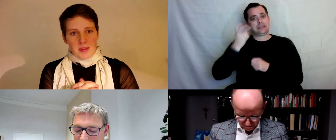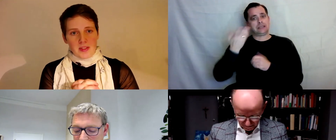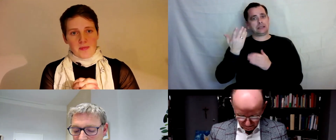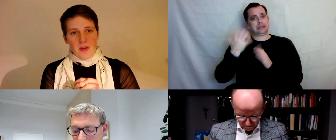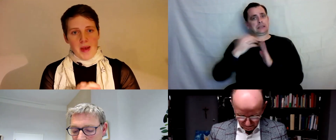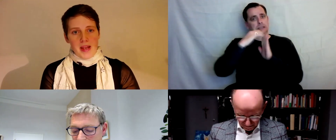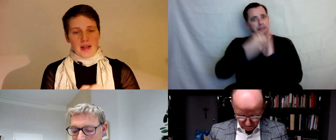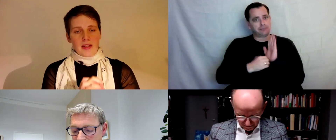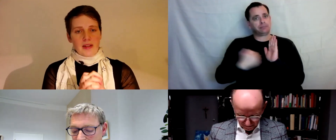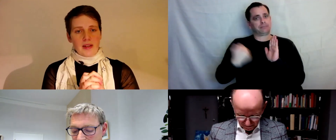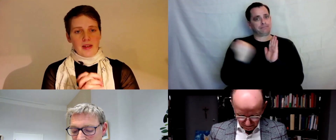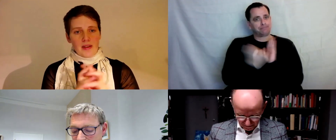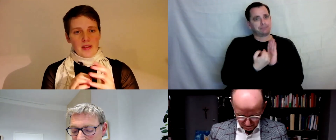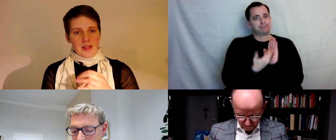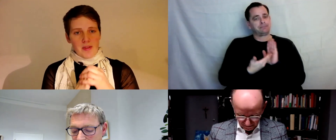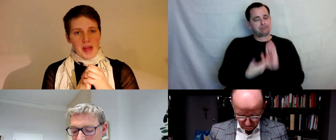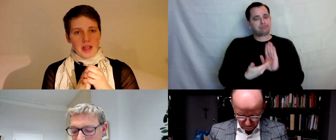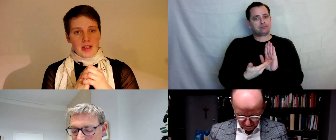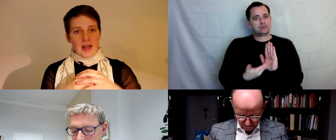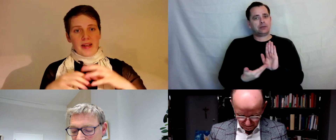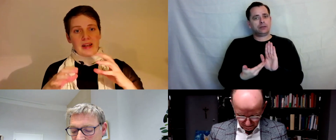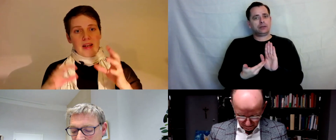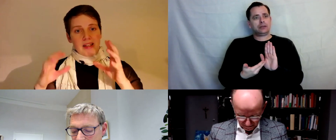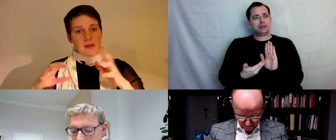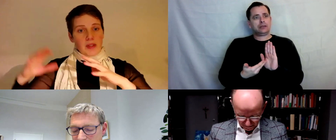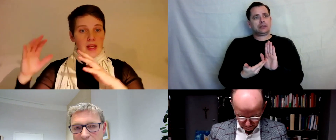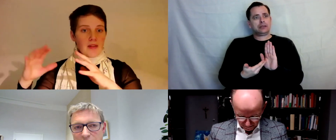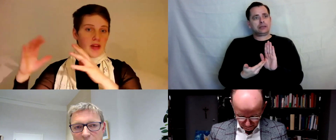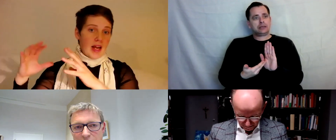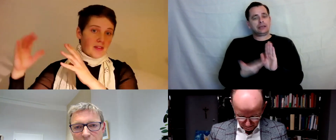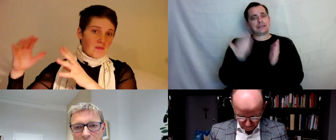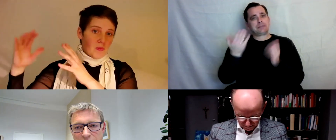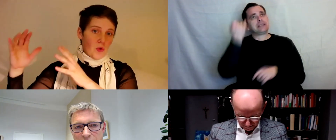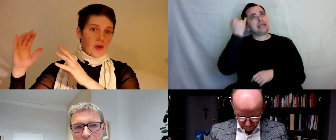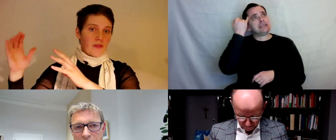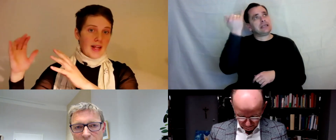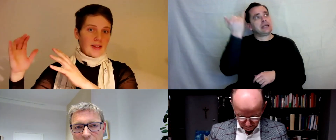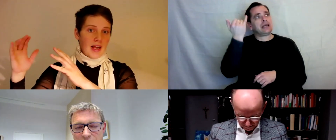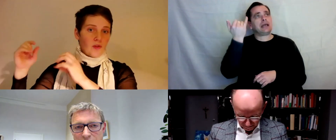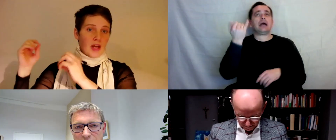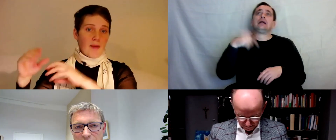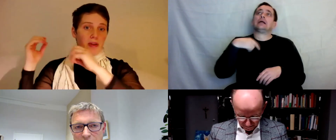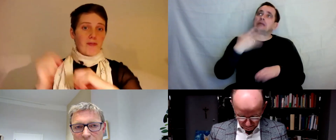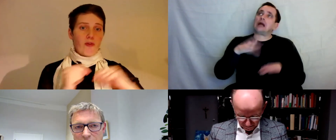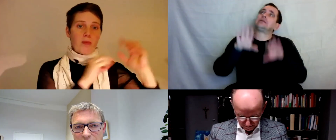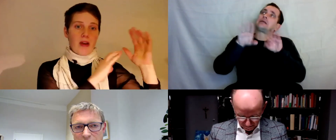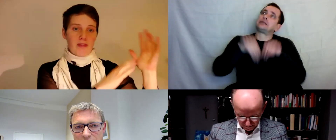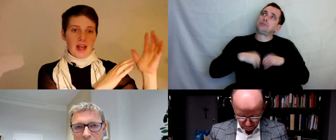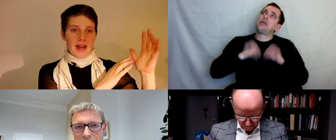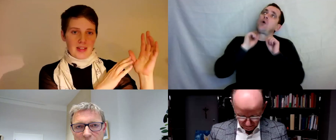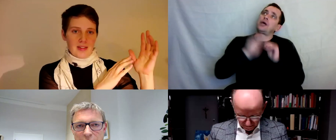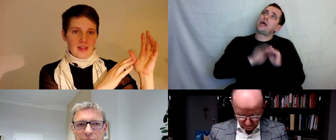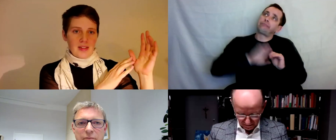Es gibt dieses vermeintliche, diese vermeintliche Idee, dann akzeptieren wir halt höhere Fallzahlen und haben dafür